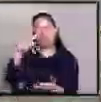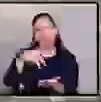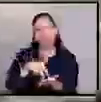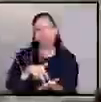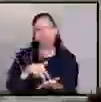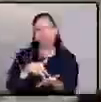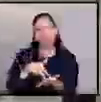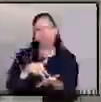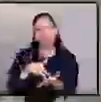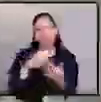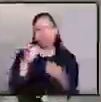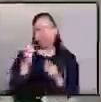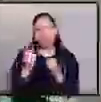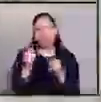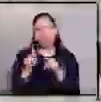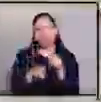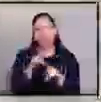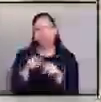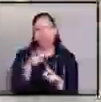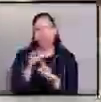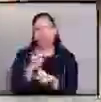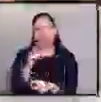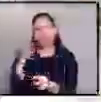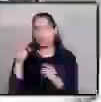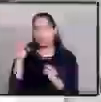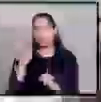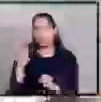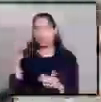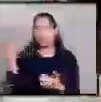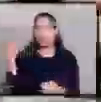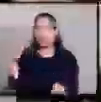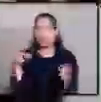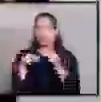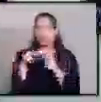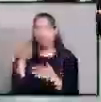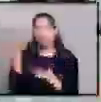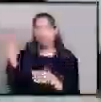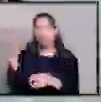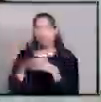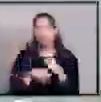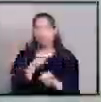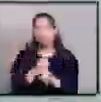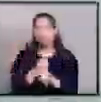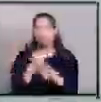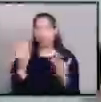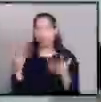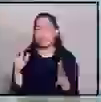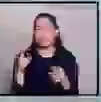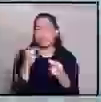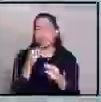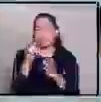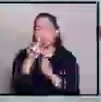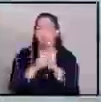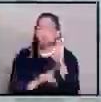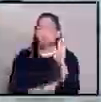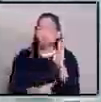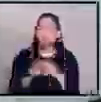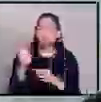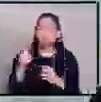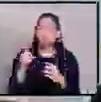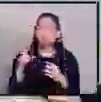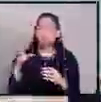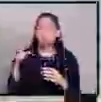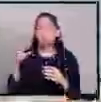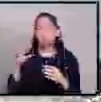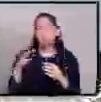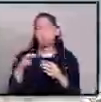nagpunta sa beach mula Sabado de Gloria. Nadoble raw ito kumpara nung nakarang taon matapos mapabalitang bumaba ang coliform level sa Manila